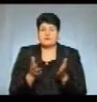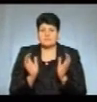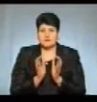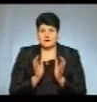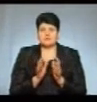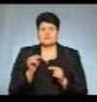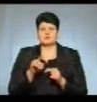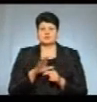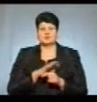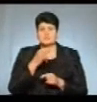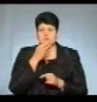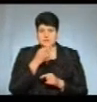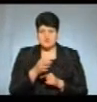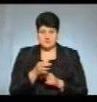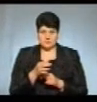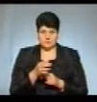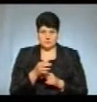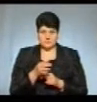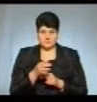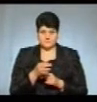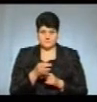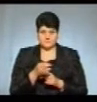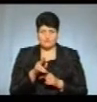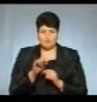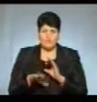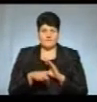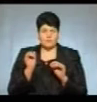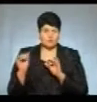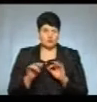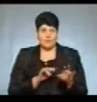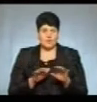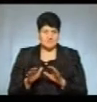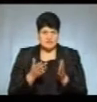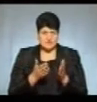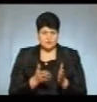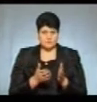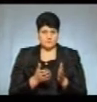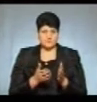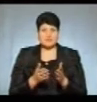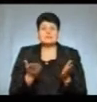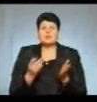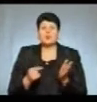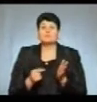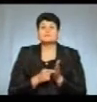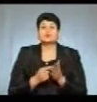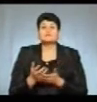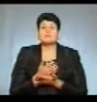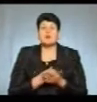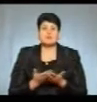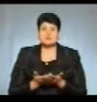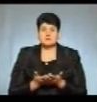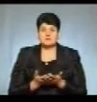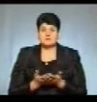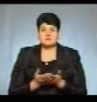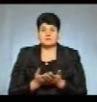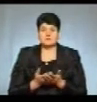було сказано експертом по виборчому процесу Олею Мазаєвою, з якою метою це збиралися, наприклад, от те, що я